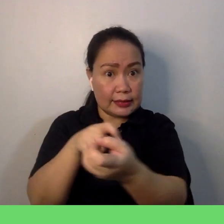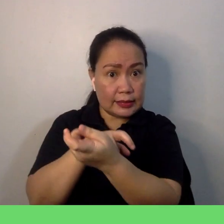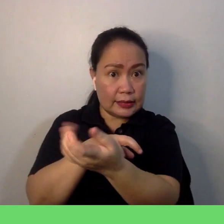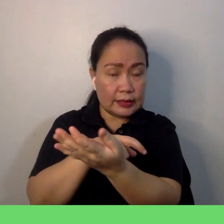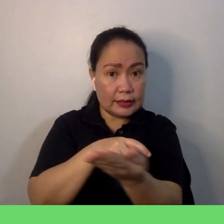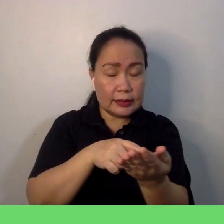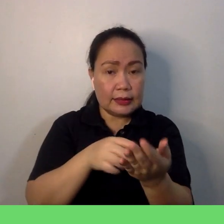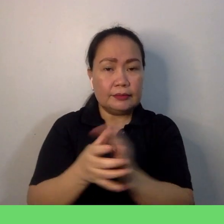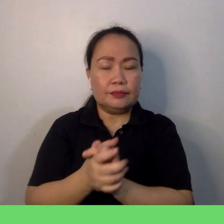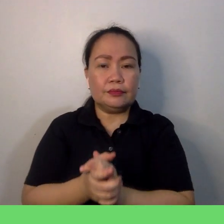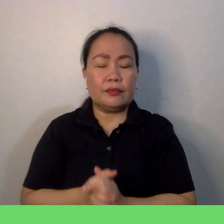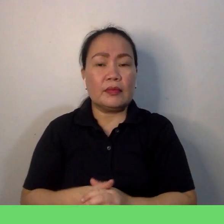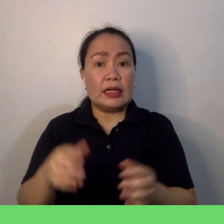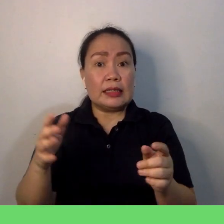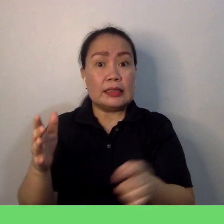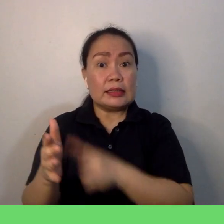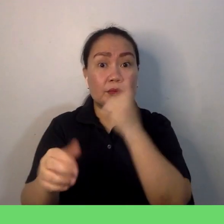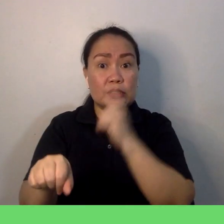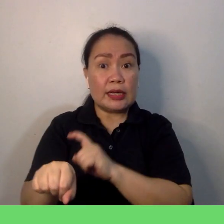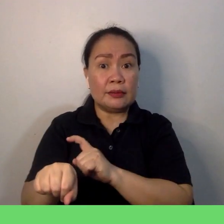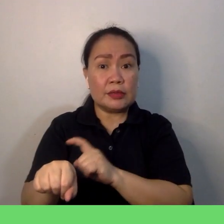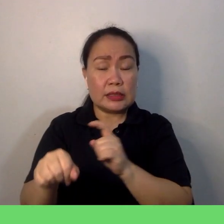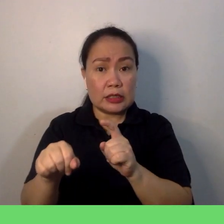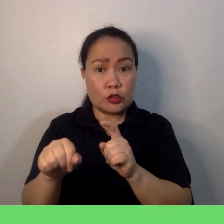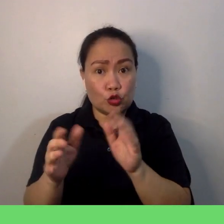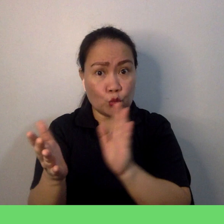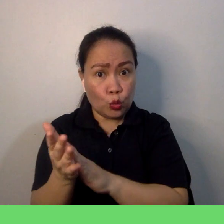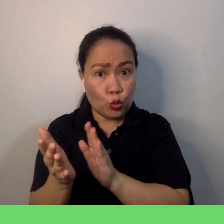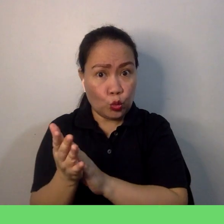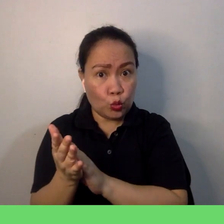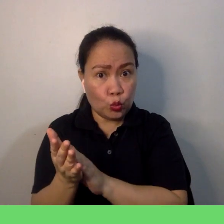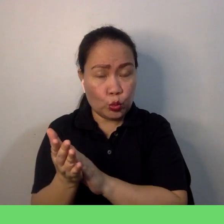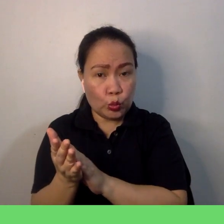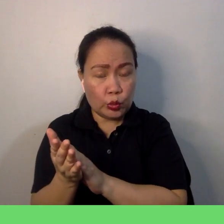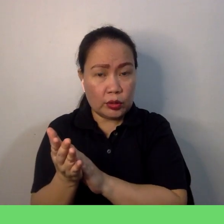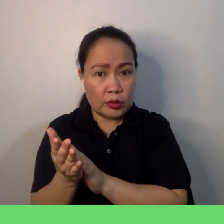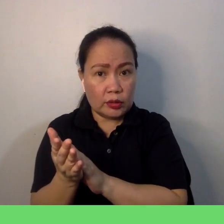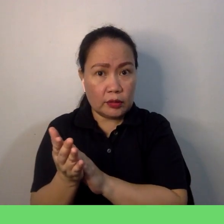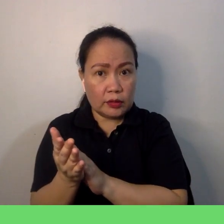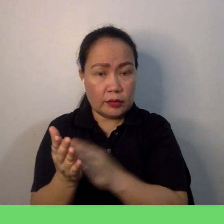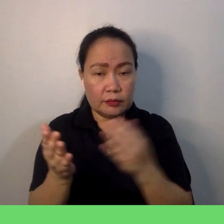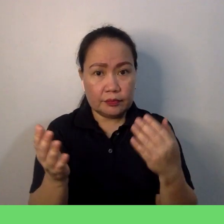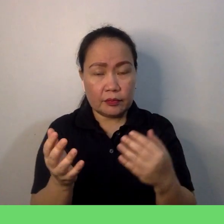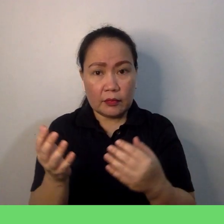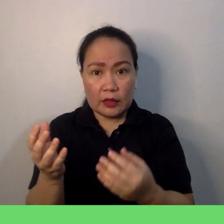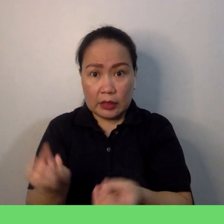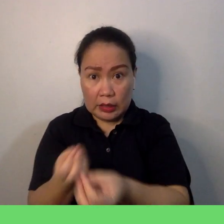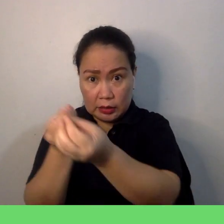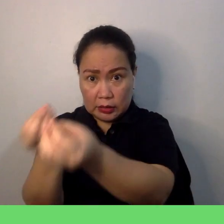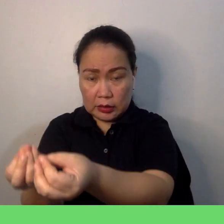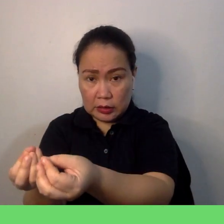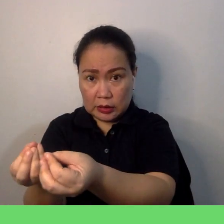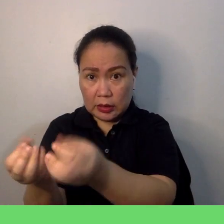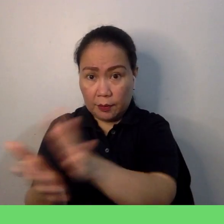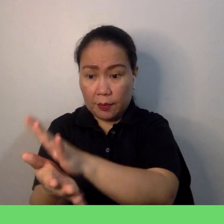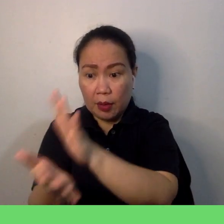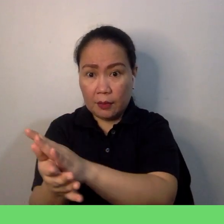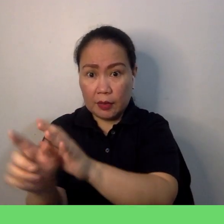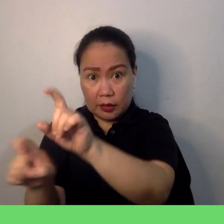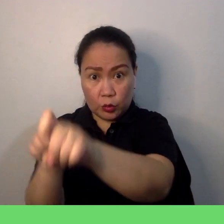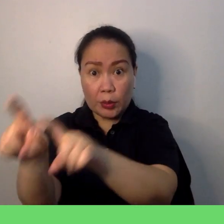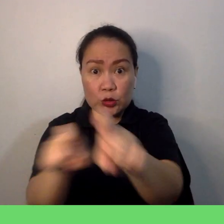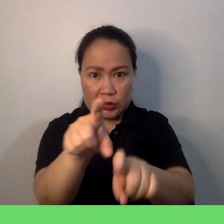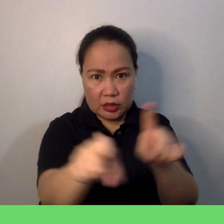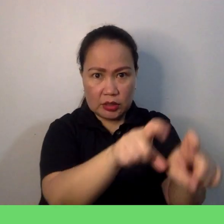So, minsan sa school kayo, kapag minsan may pupunta sa school at magbibigay ng papel, tapos